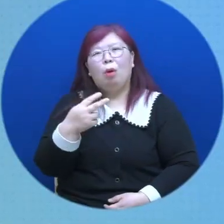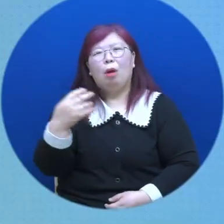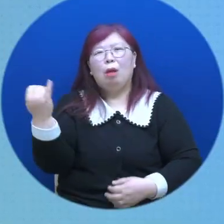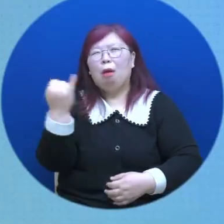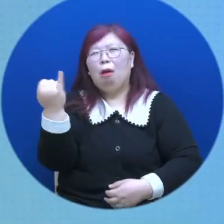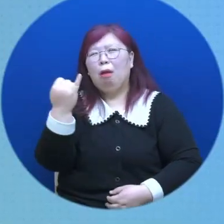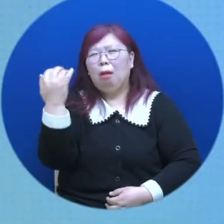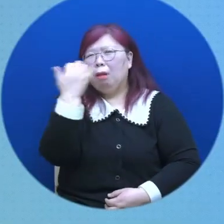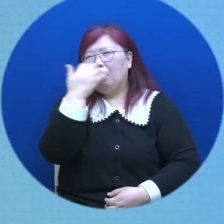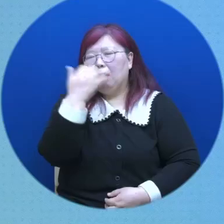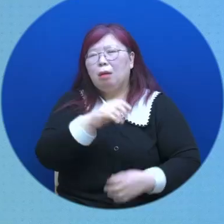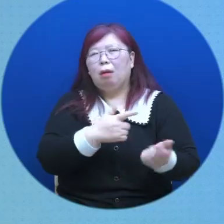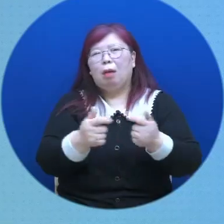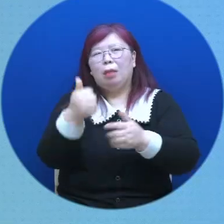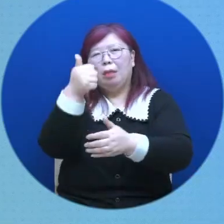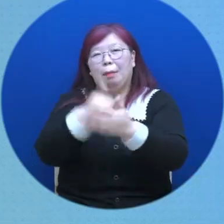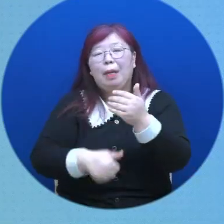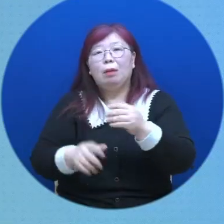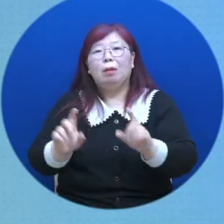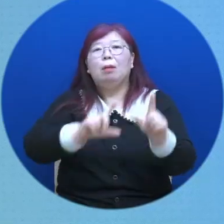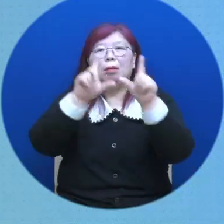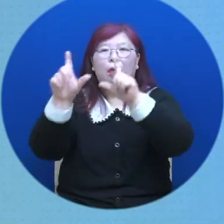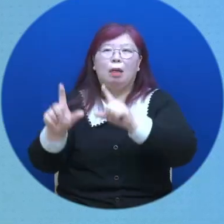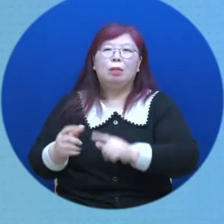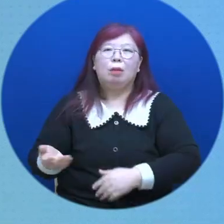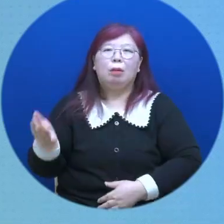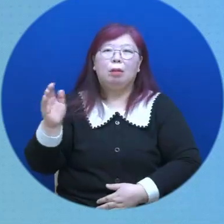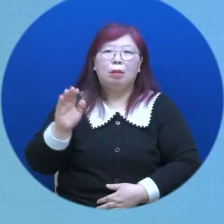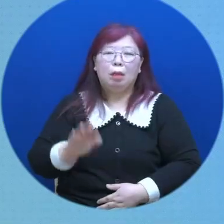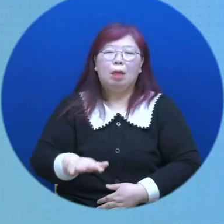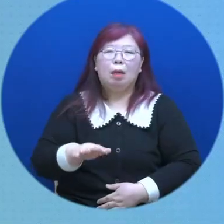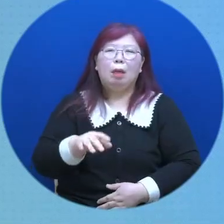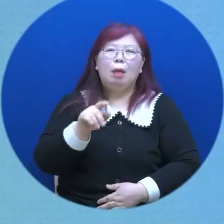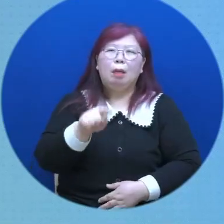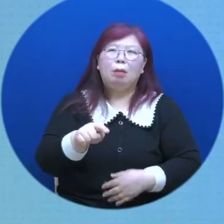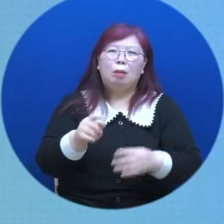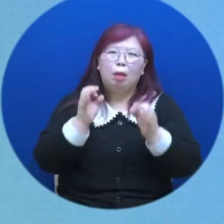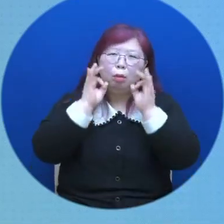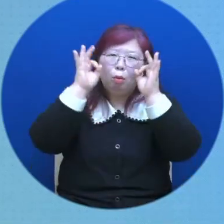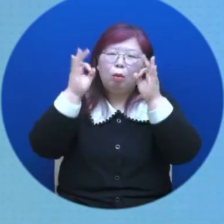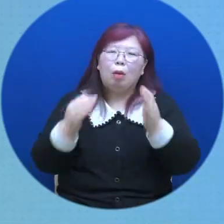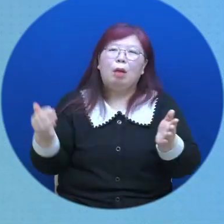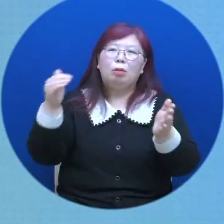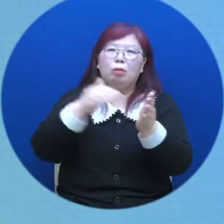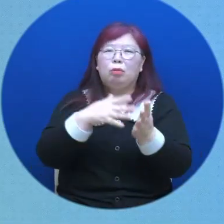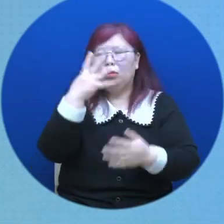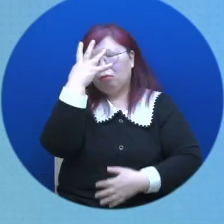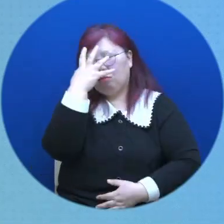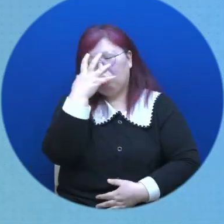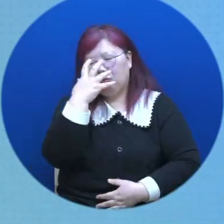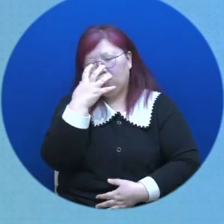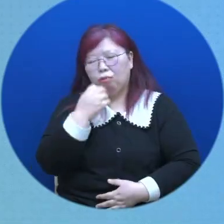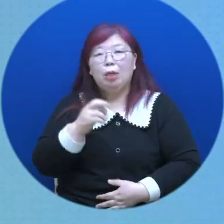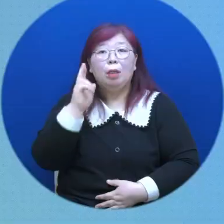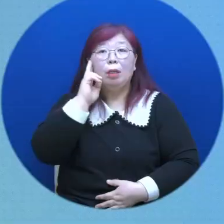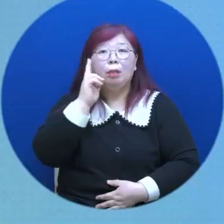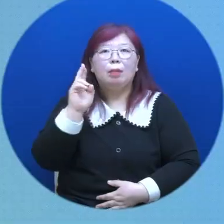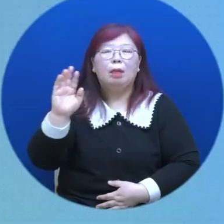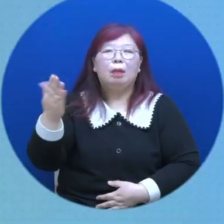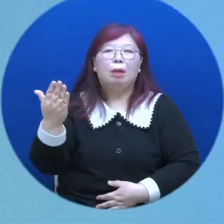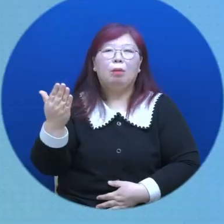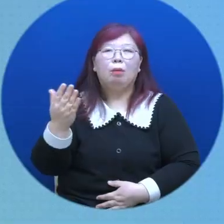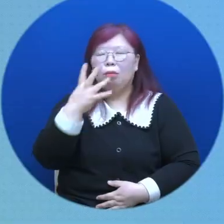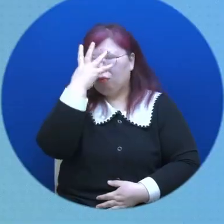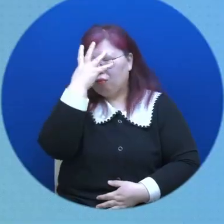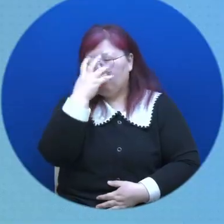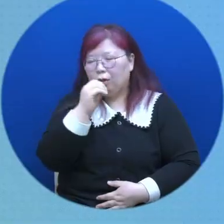함께 살아왔습니다. 그런데 이상해요. 그럴수록 우울은 더하고 수없이 우울증에